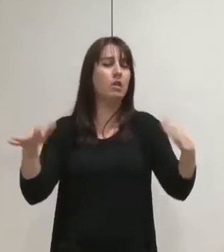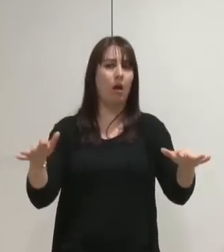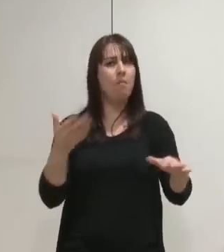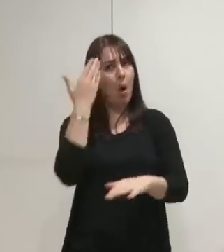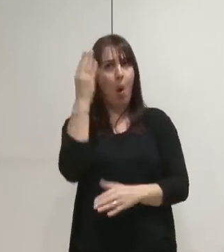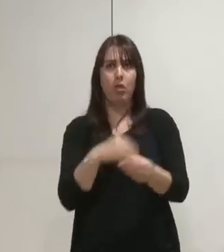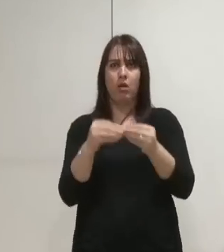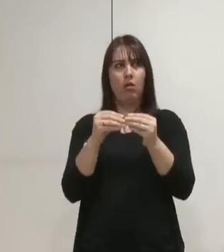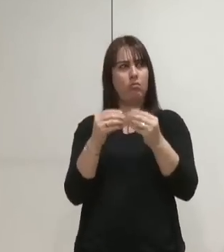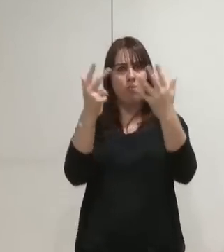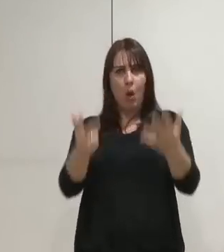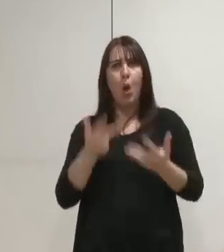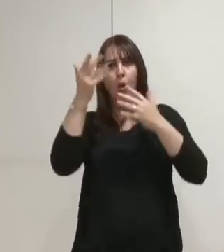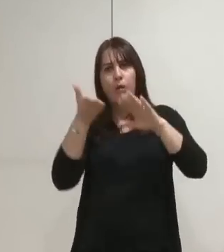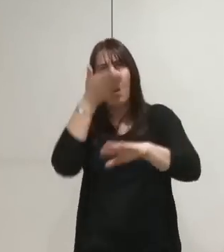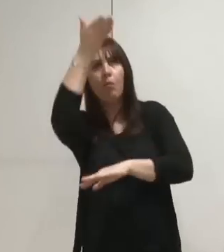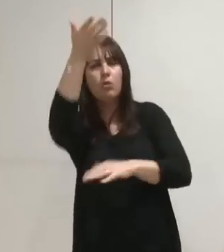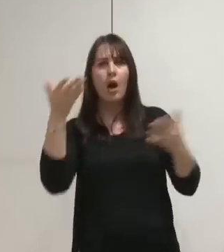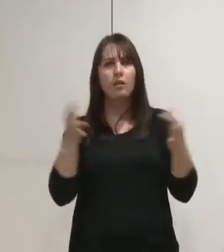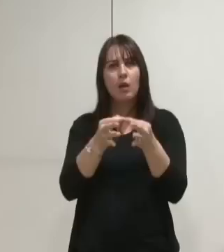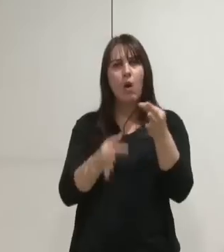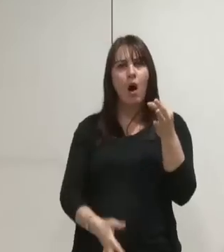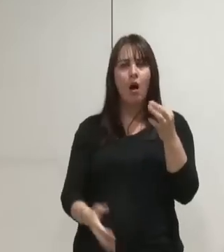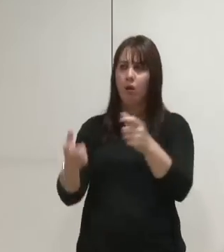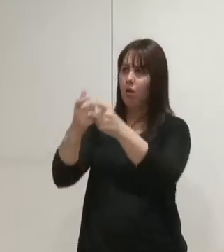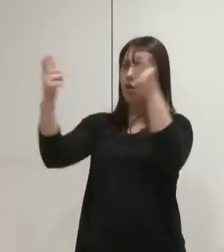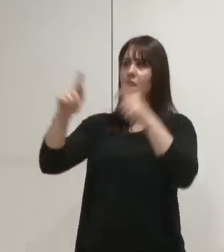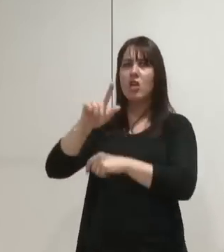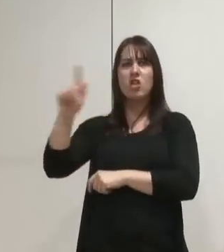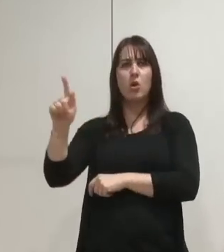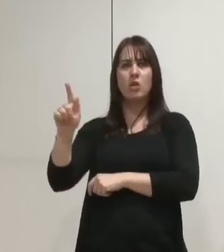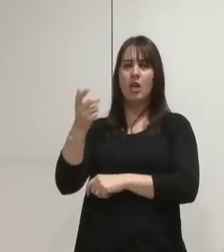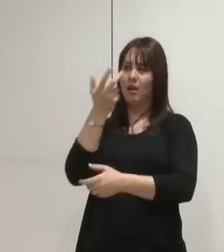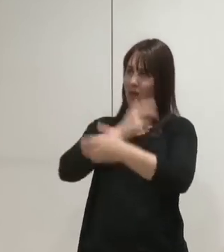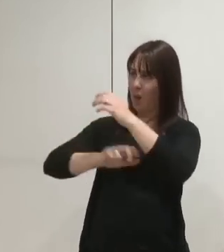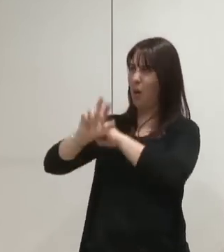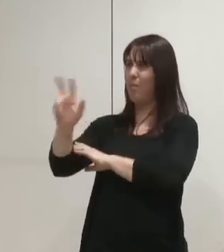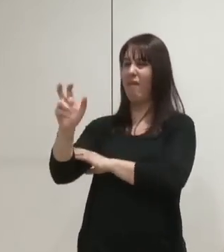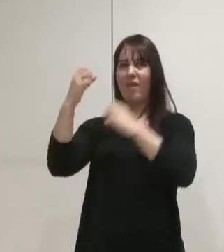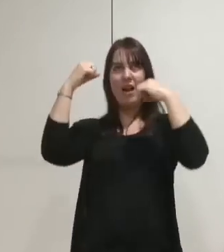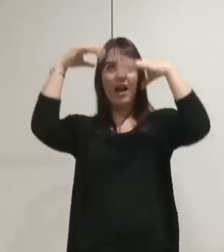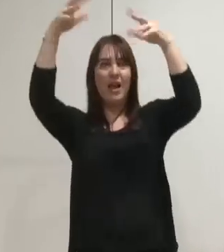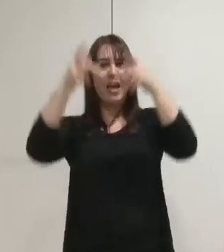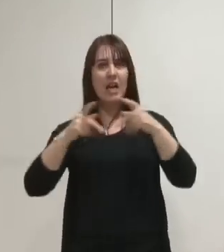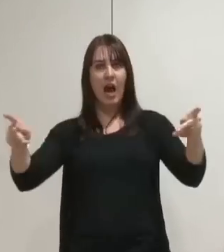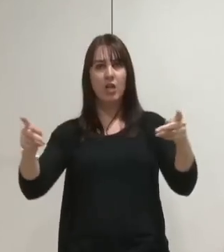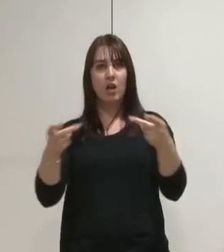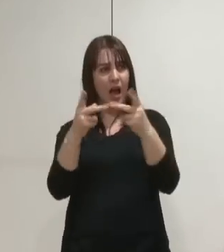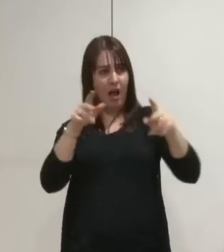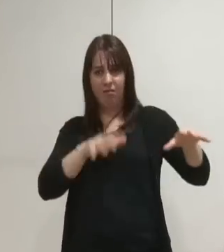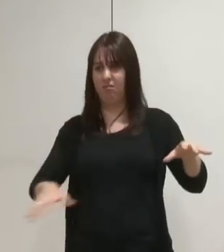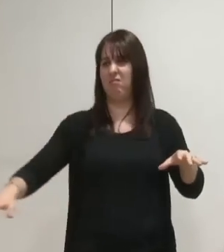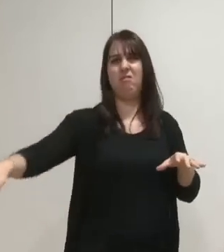l'avenir dans 8 ans c'est que GEG soit le gestionnaire de l' de l'éclairage public de l'ensemble de